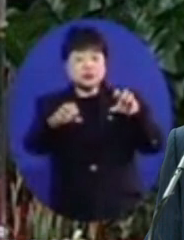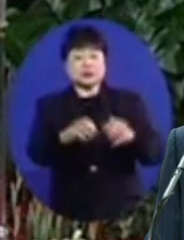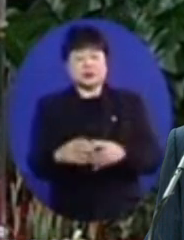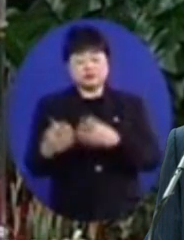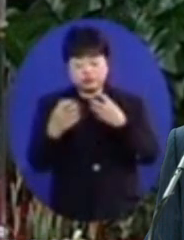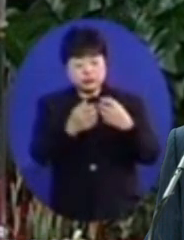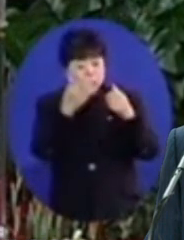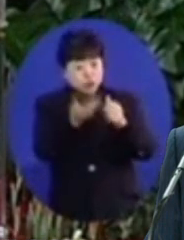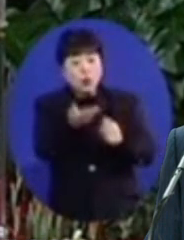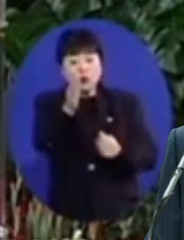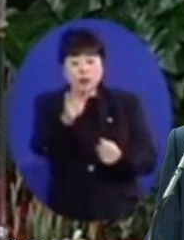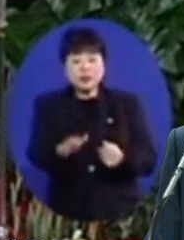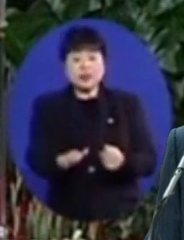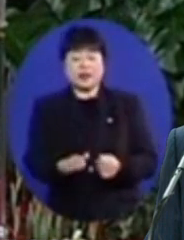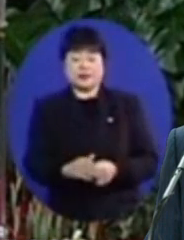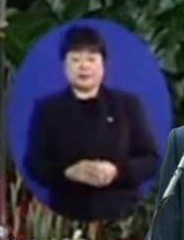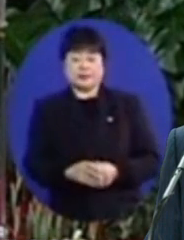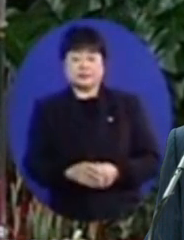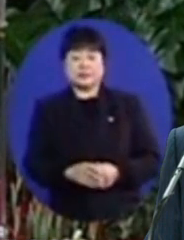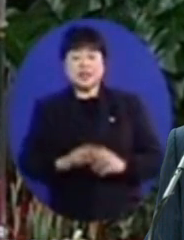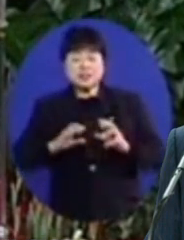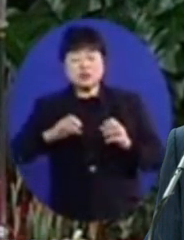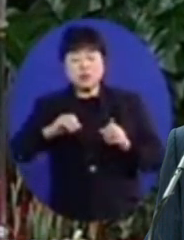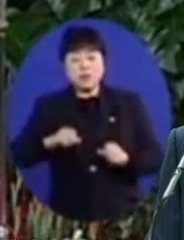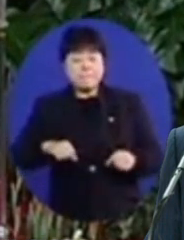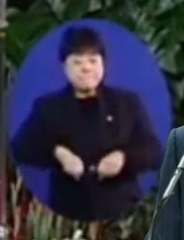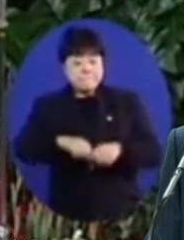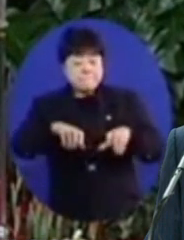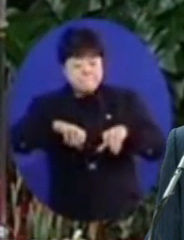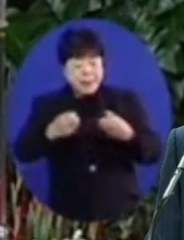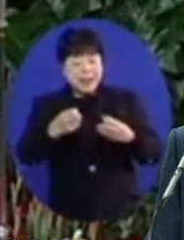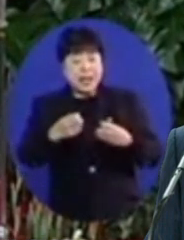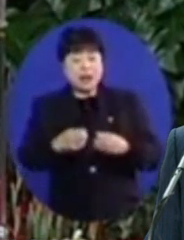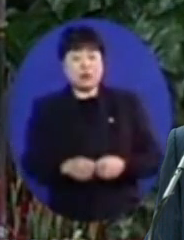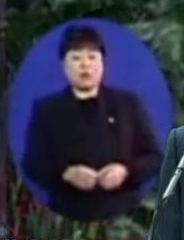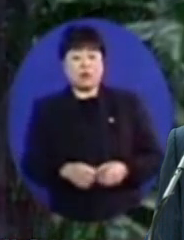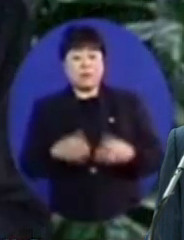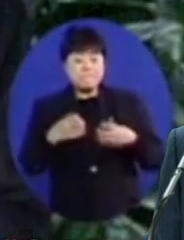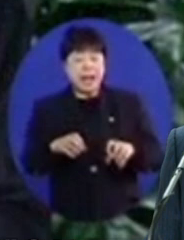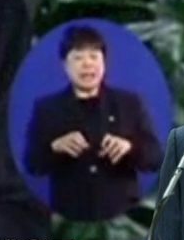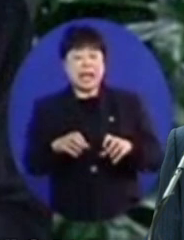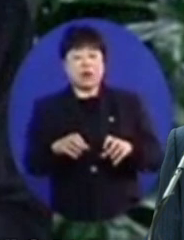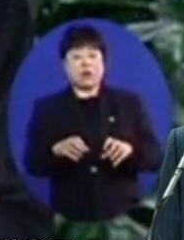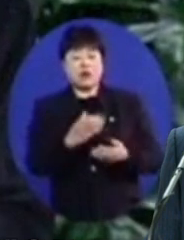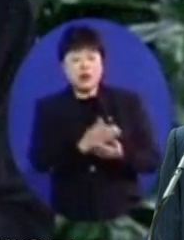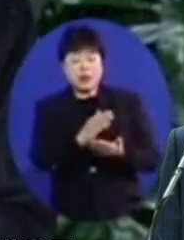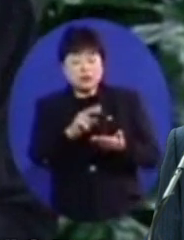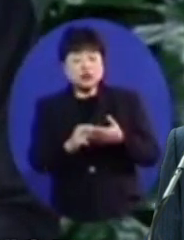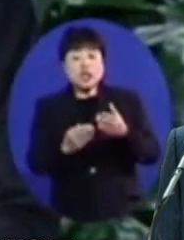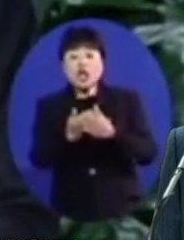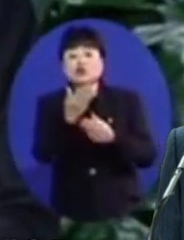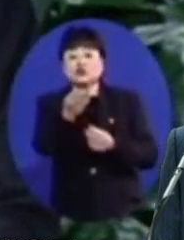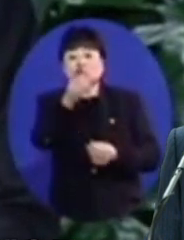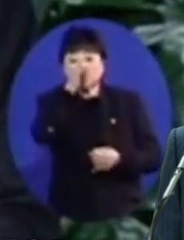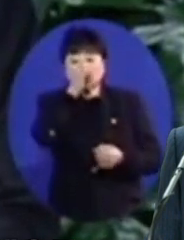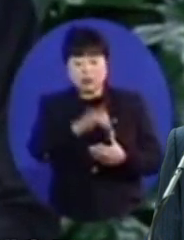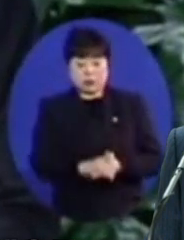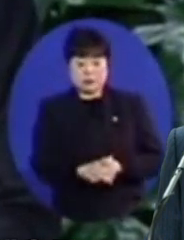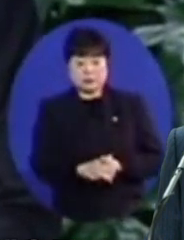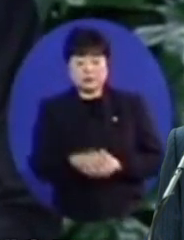풍요롭게 만들면서도 한편으로는 지구를 파괴하고 차원을 낭비하는 여러 가지 문제를 일으키고 있는 것입니다